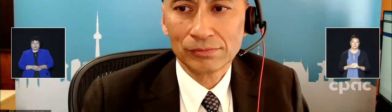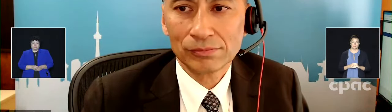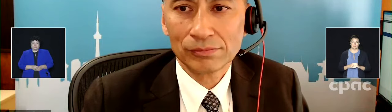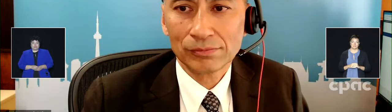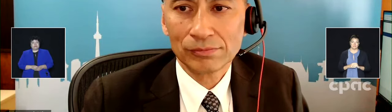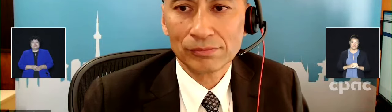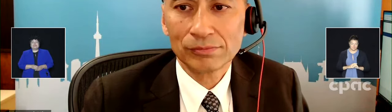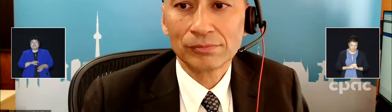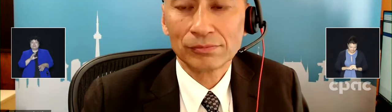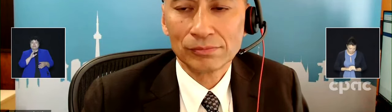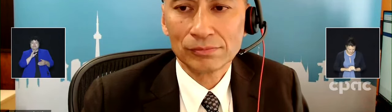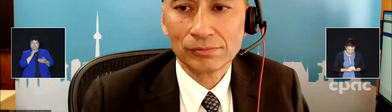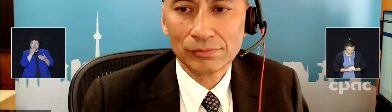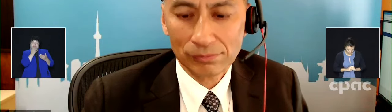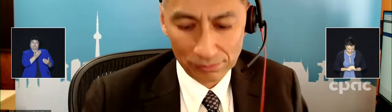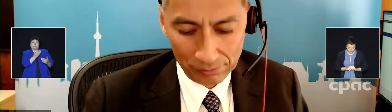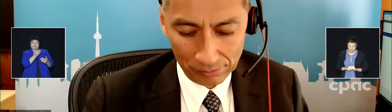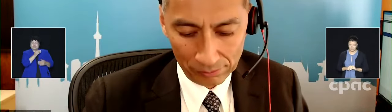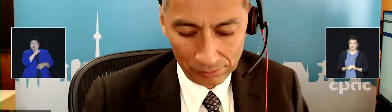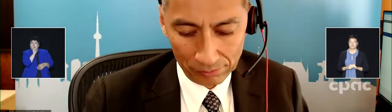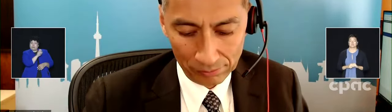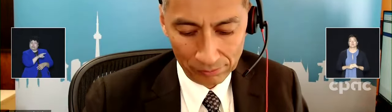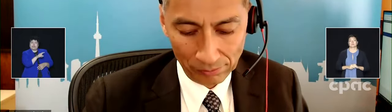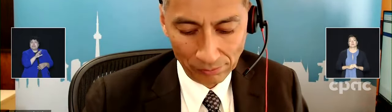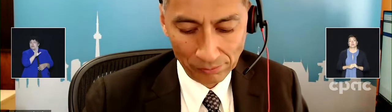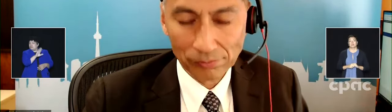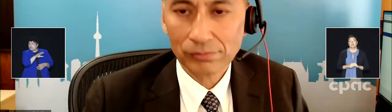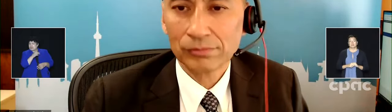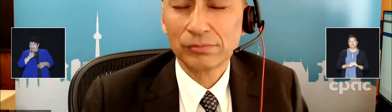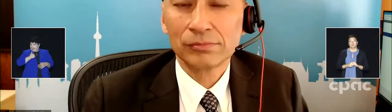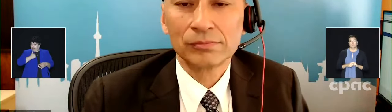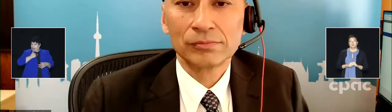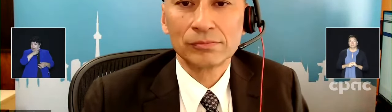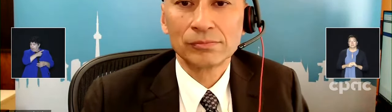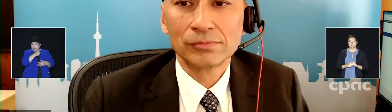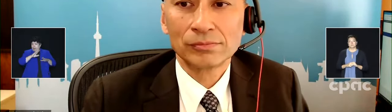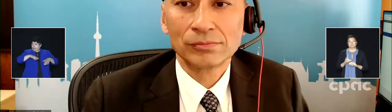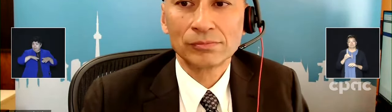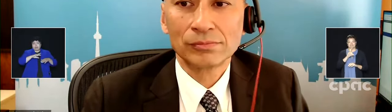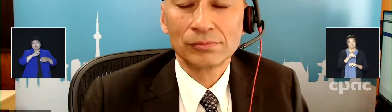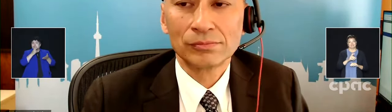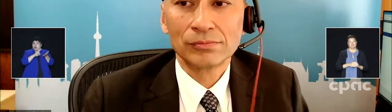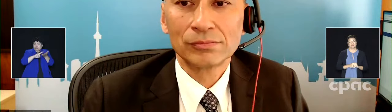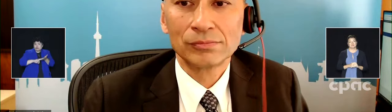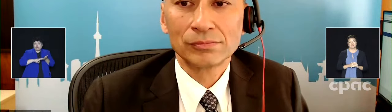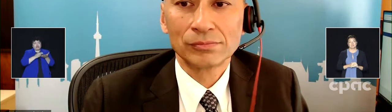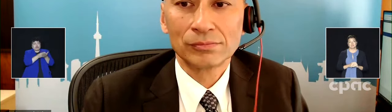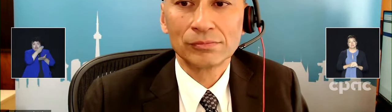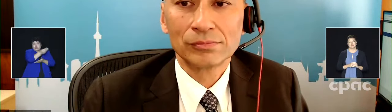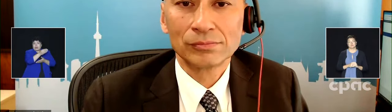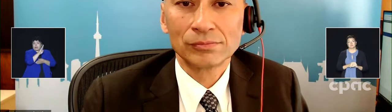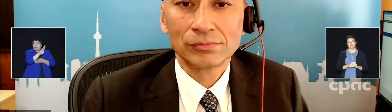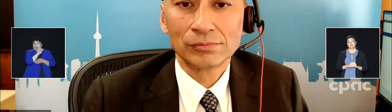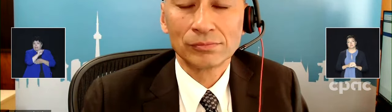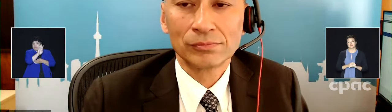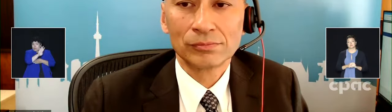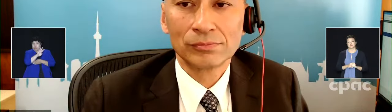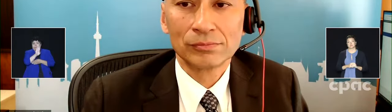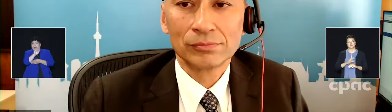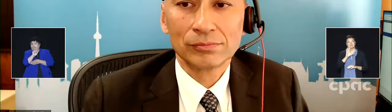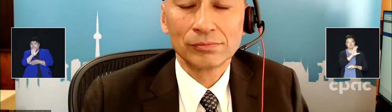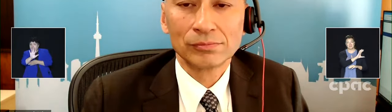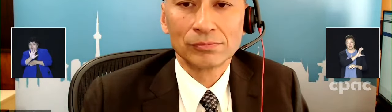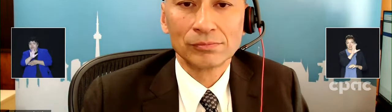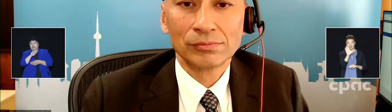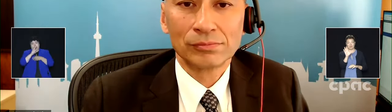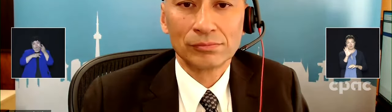My question. So, Canada hasn't procured any BA.5 or BA.4 targeted bivalent vaccines or